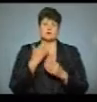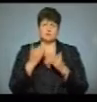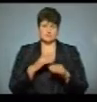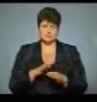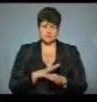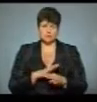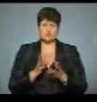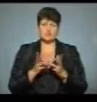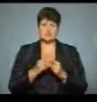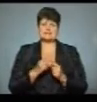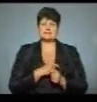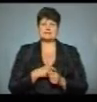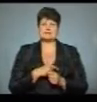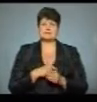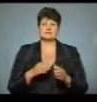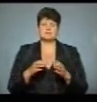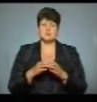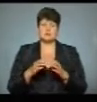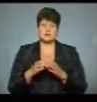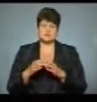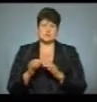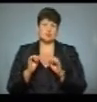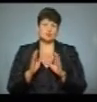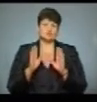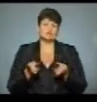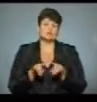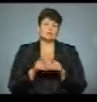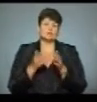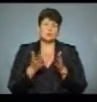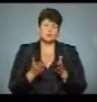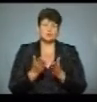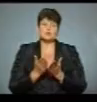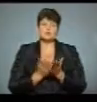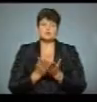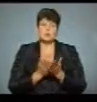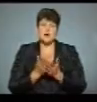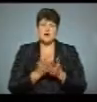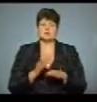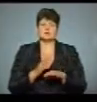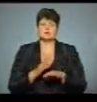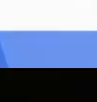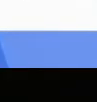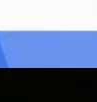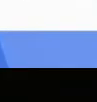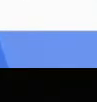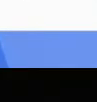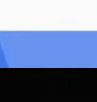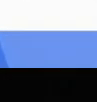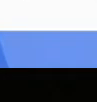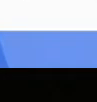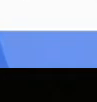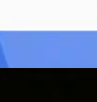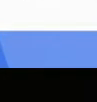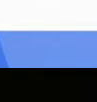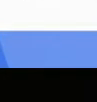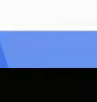то кількість депутатів від партії у парламенті може бути такою. «Слуга народу» – 127 депутатів, «Опозиційна платформа